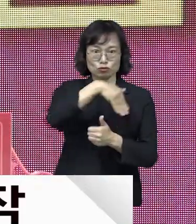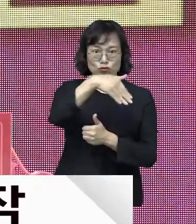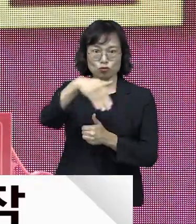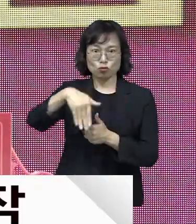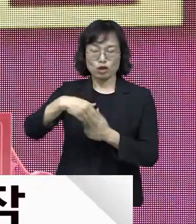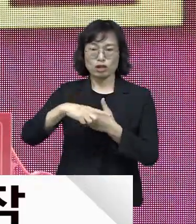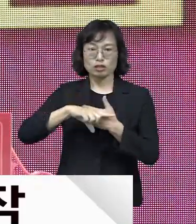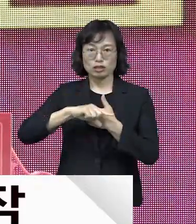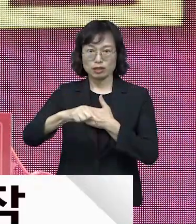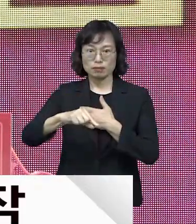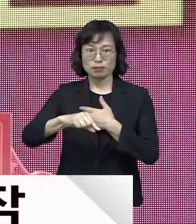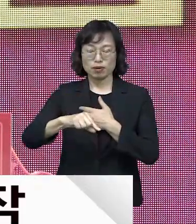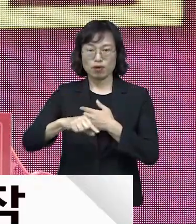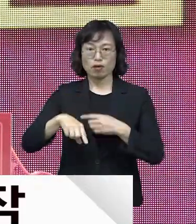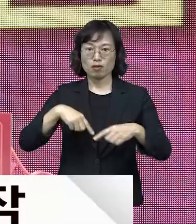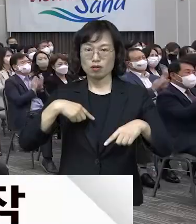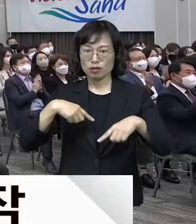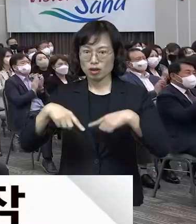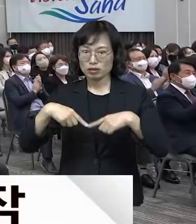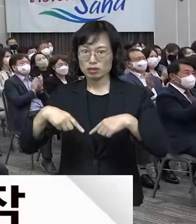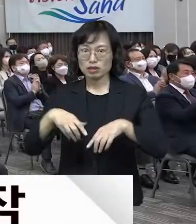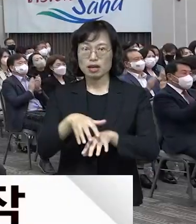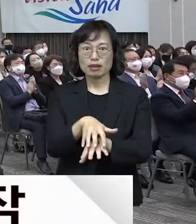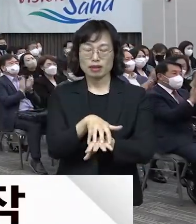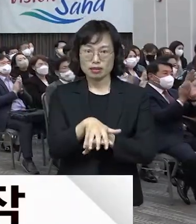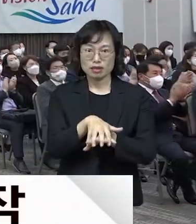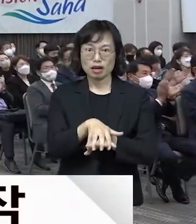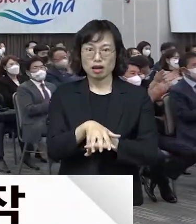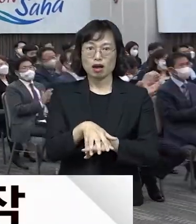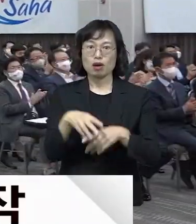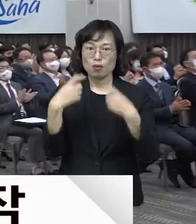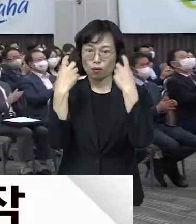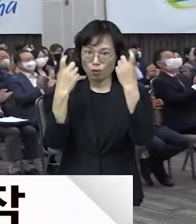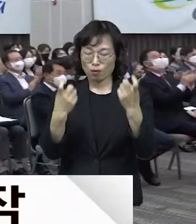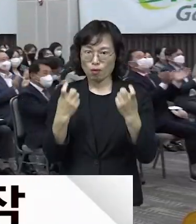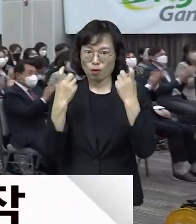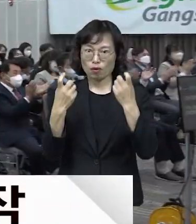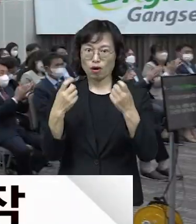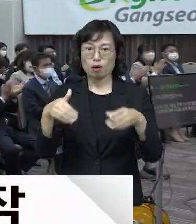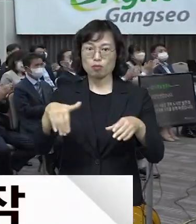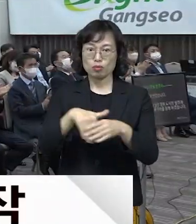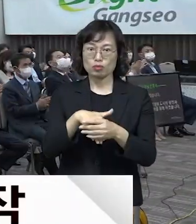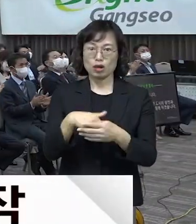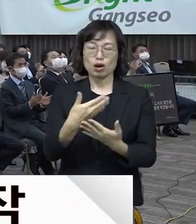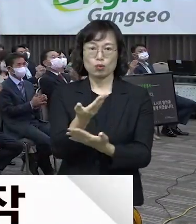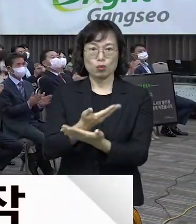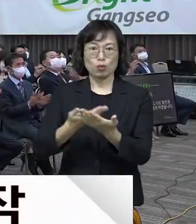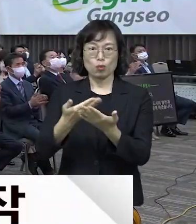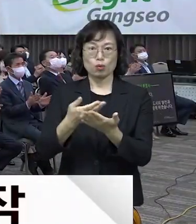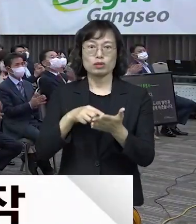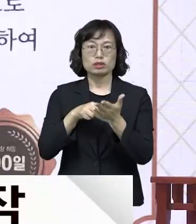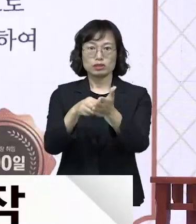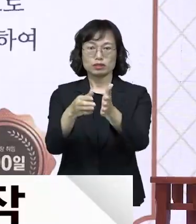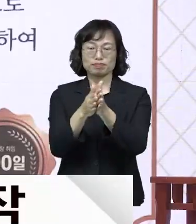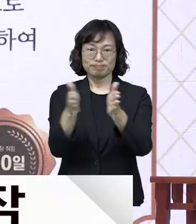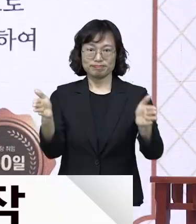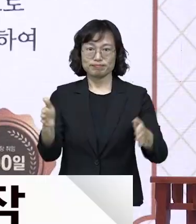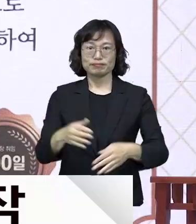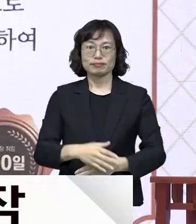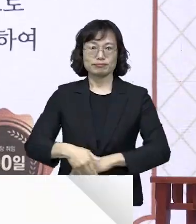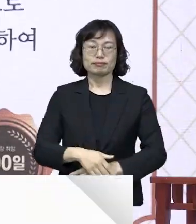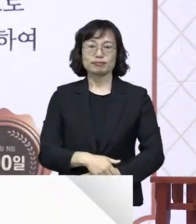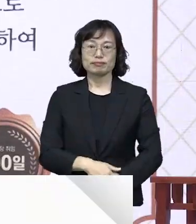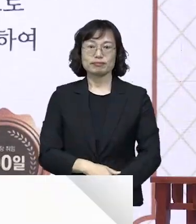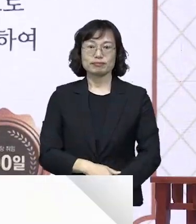있는 지자체가 행정의 협업체계를 구축해 관광자원화와 문화, 경제, 교류 등을 추진해 나가자고 제안한 데서